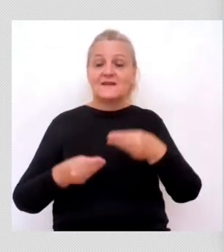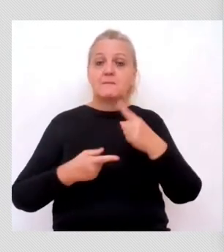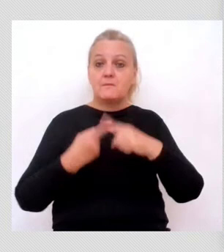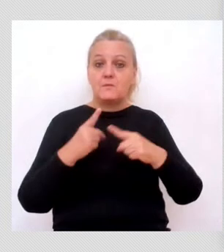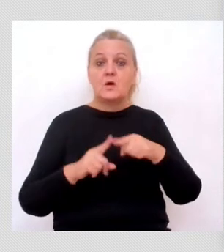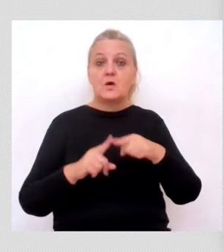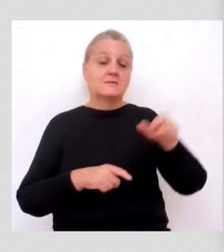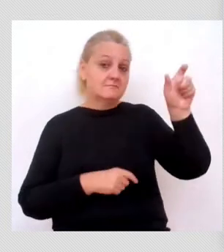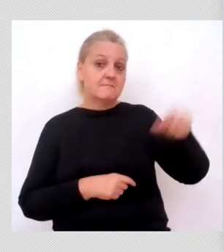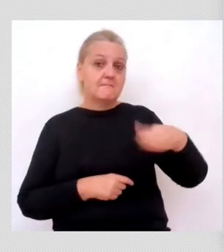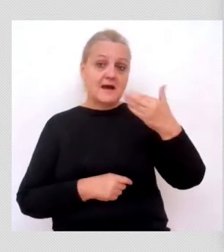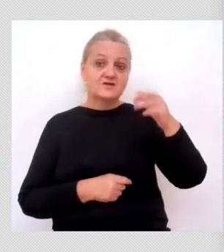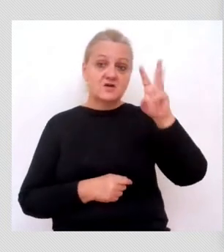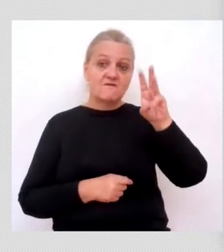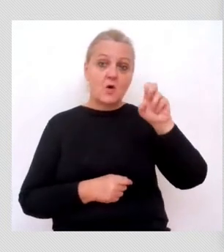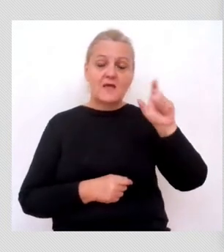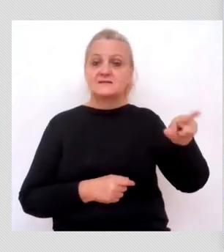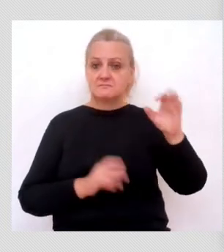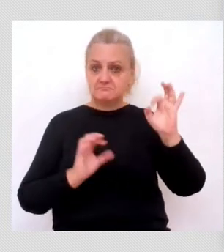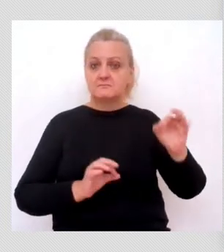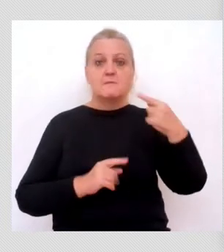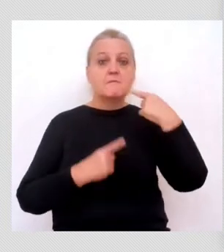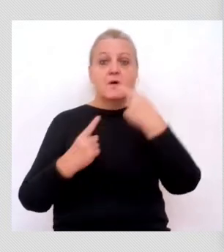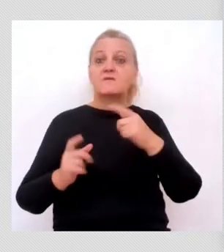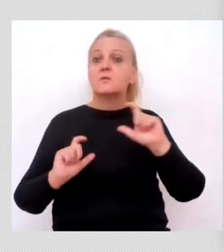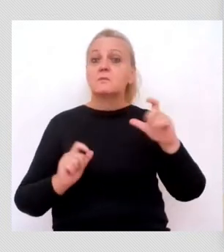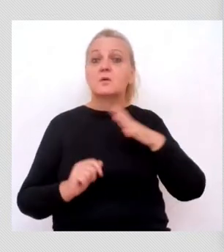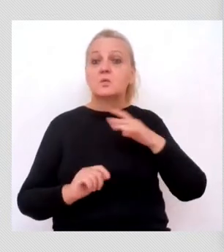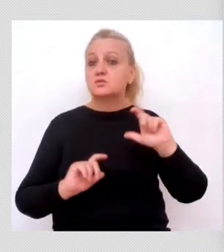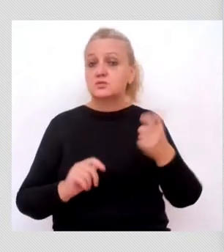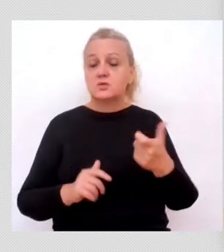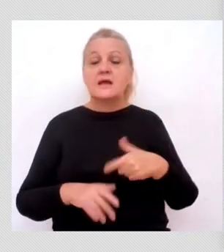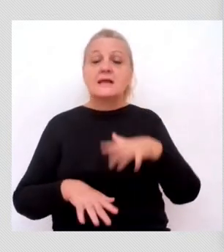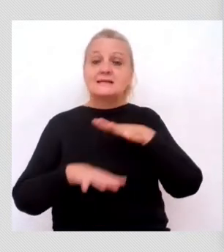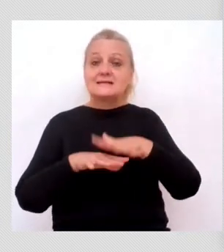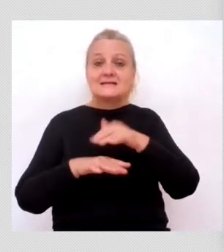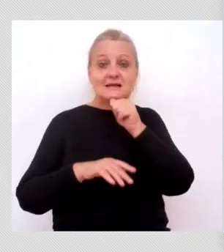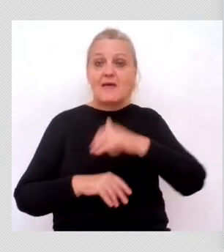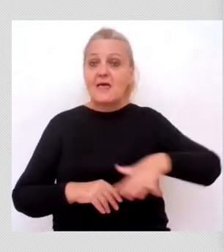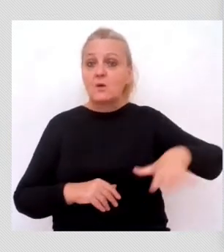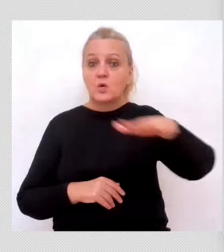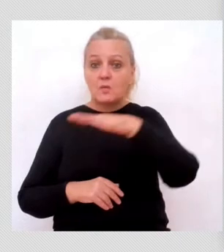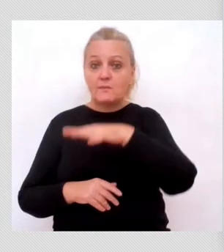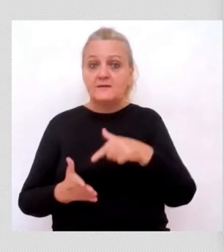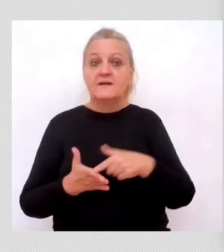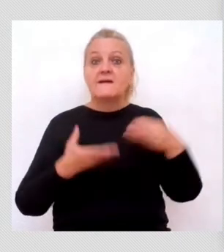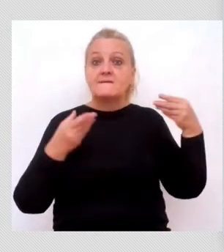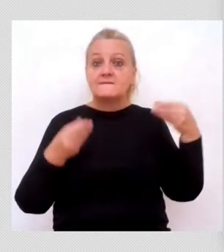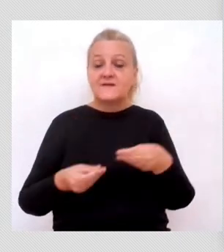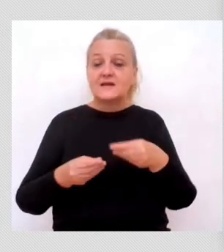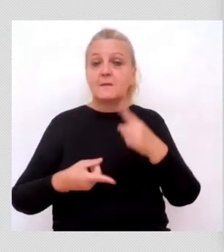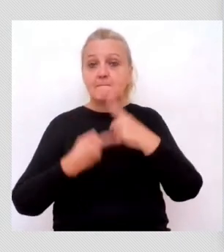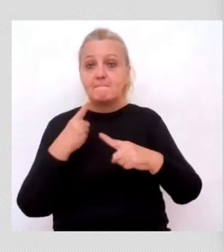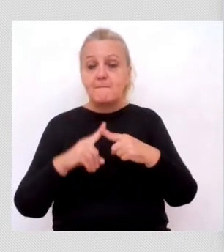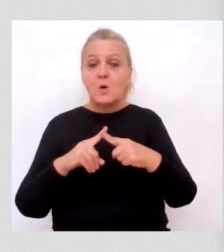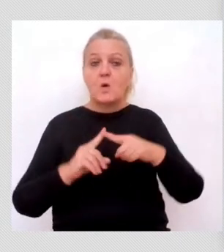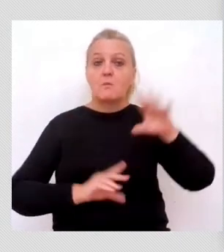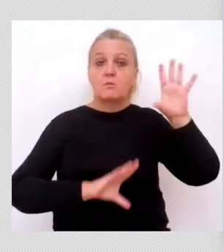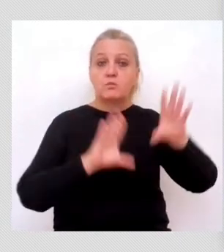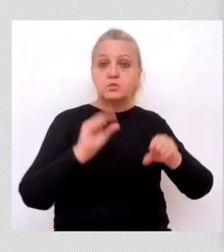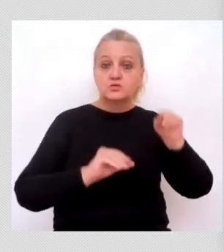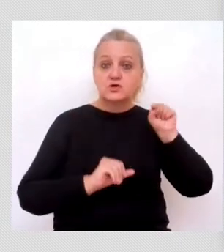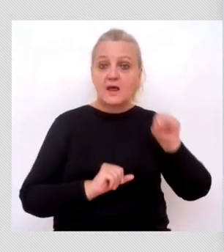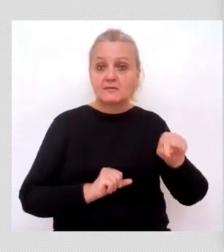Marcin Walecki, moim zdaniem słusznie, zwrócił uwagę, że jakkolwiek w systemach europejskich finansowanie polityki z budżetu jest